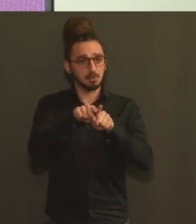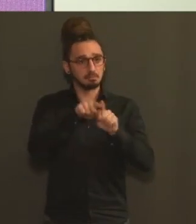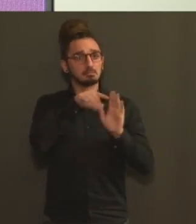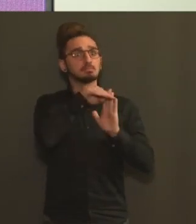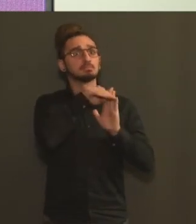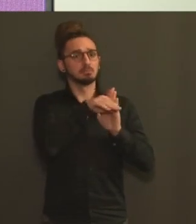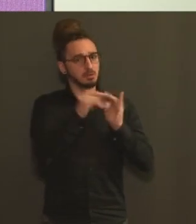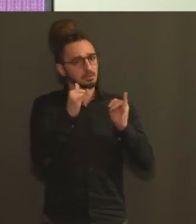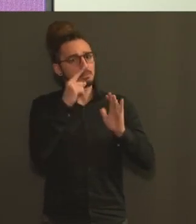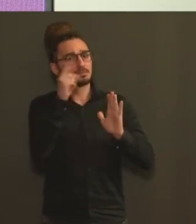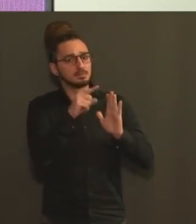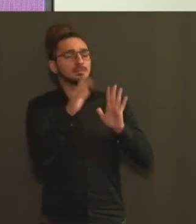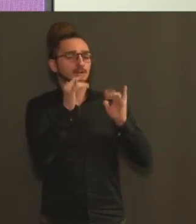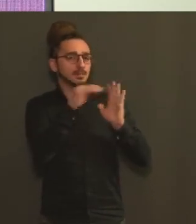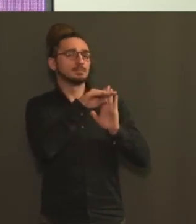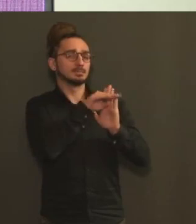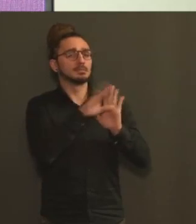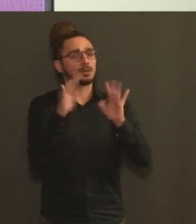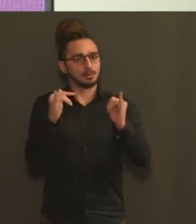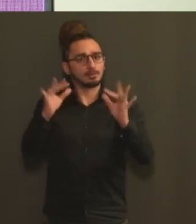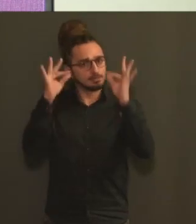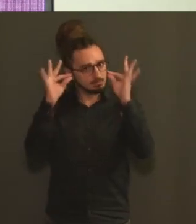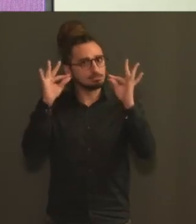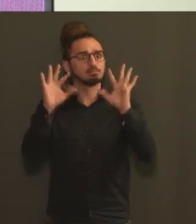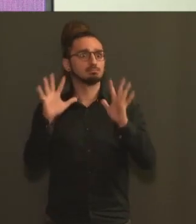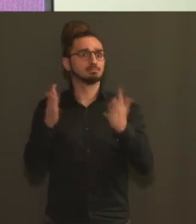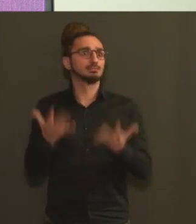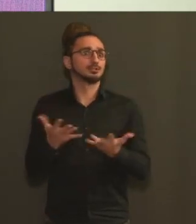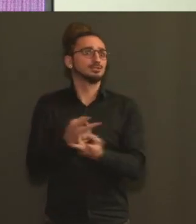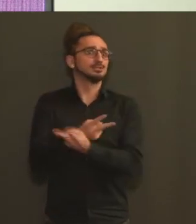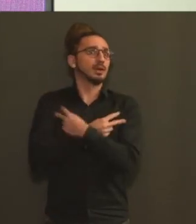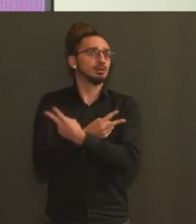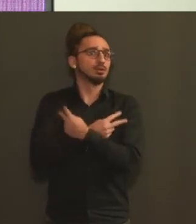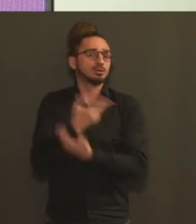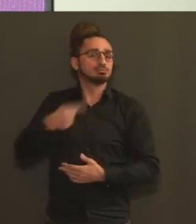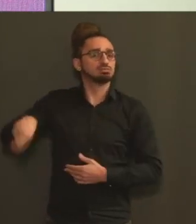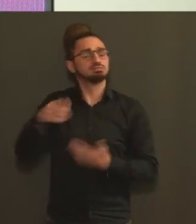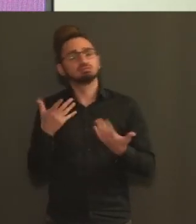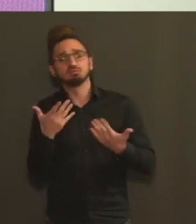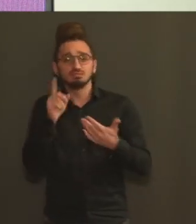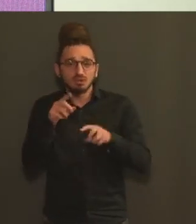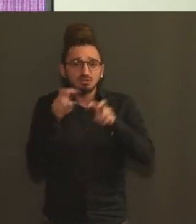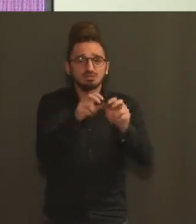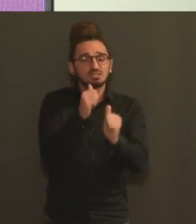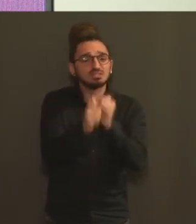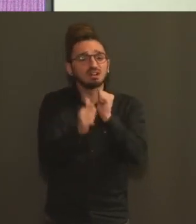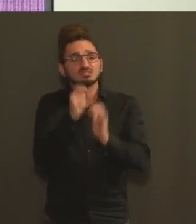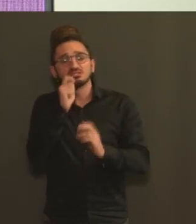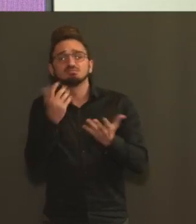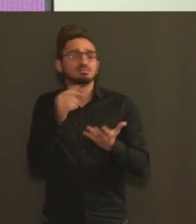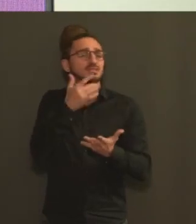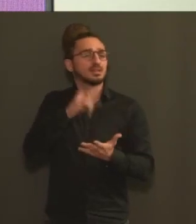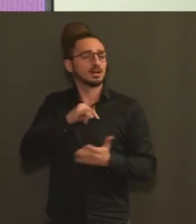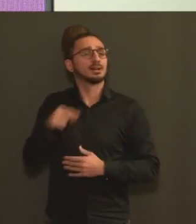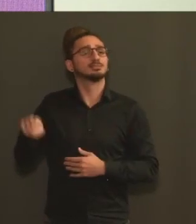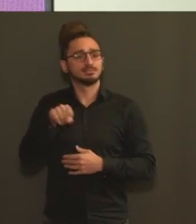période de congé et que les gens se font peut-être un peu moins tester. Mais on a une diminution également des hospitalisations et des décès qui